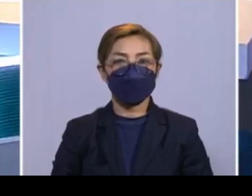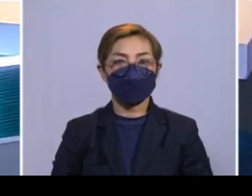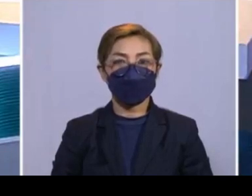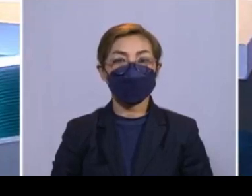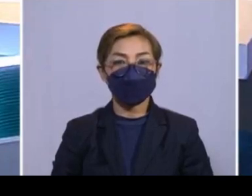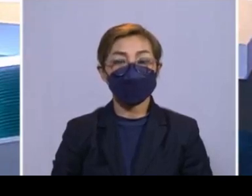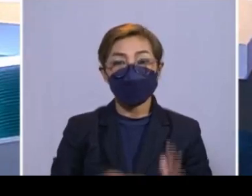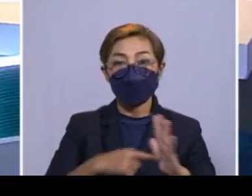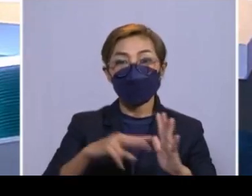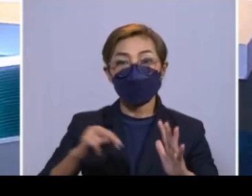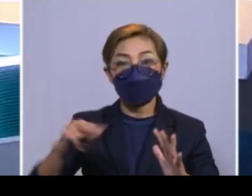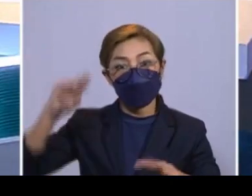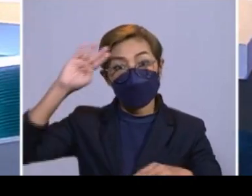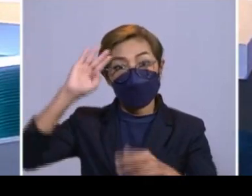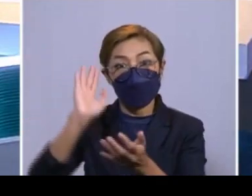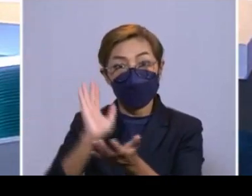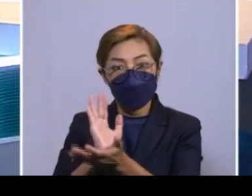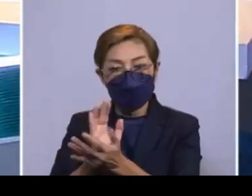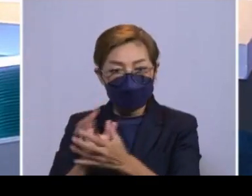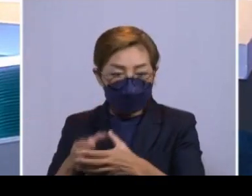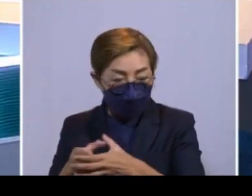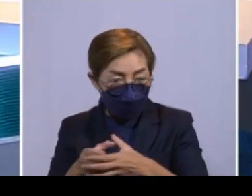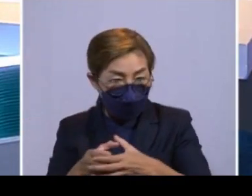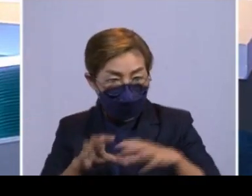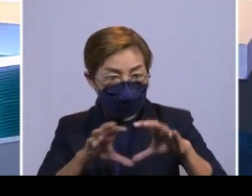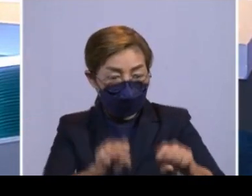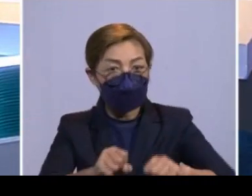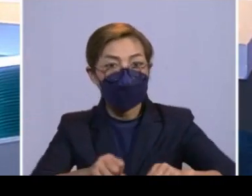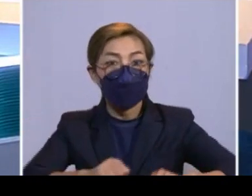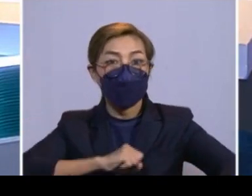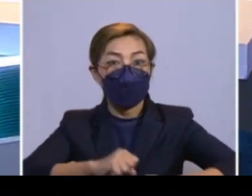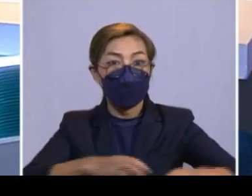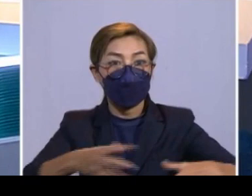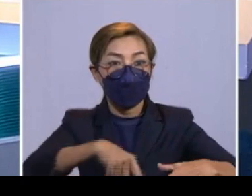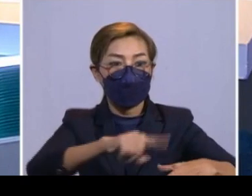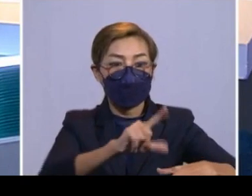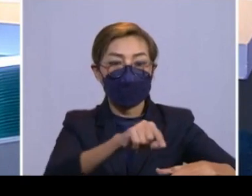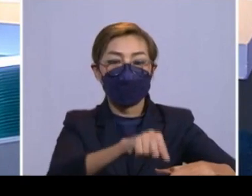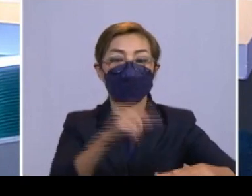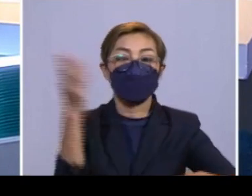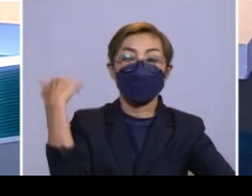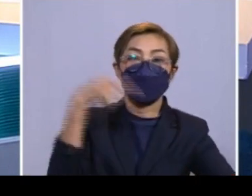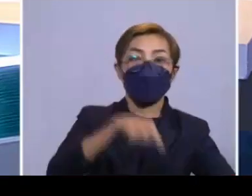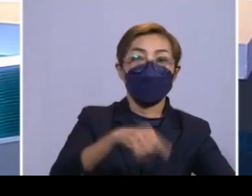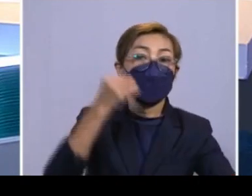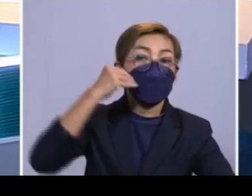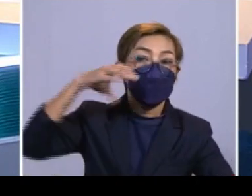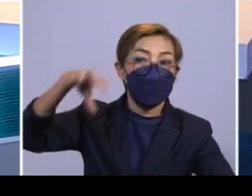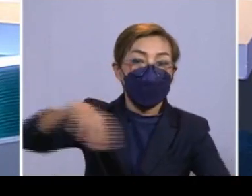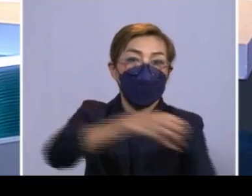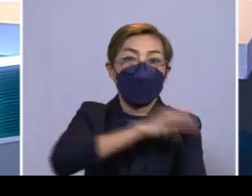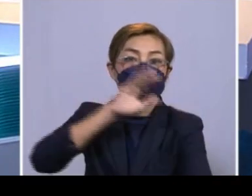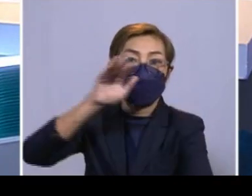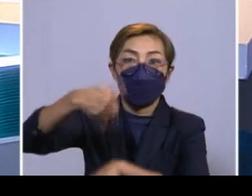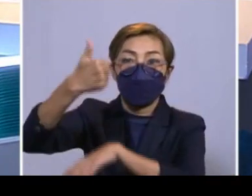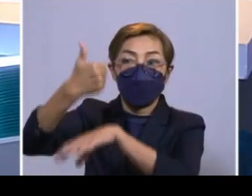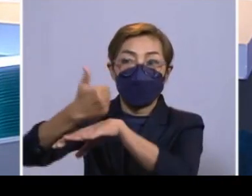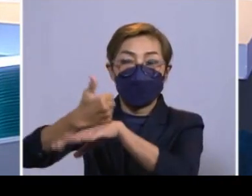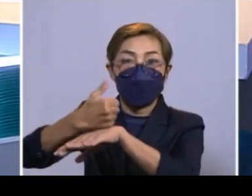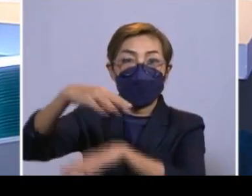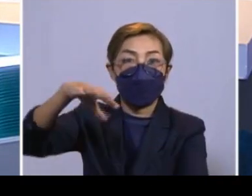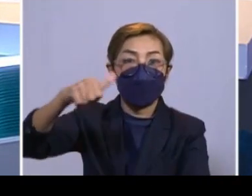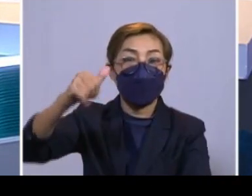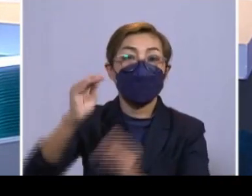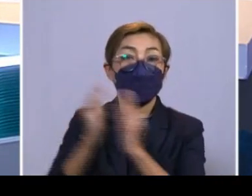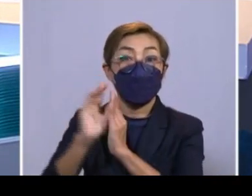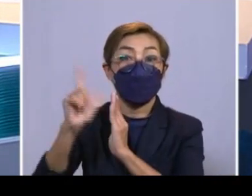ำรวจจังหวัดนนทบุรีเขาไปตามรวบตัววัยรุ่น20คนไปก่อเหตุปาระเบิดหน้าบ้านนายกเทศมนตรีเมืองใหม่บางบัว